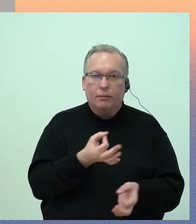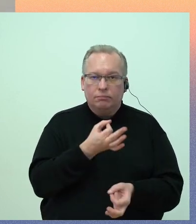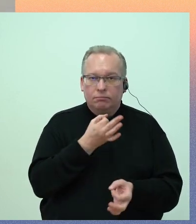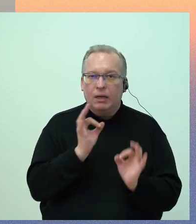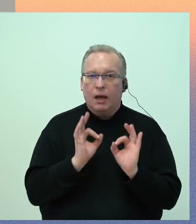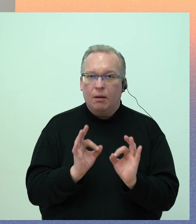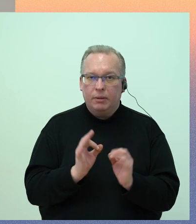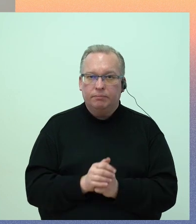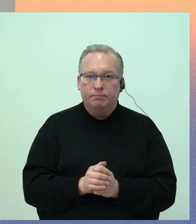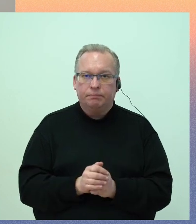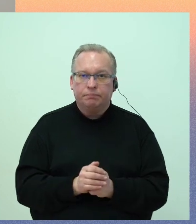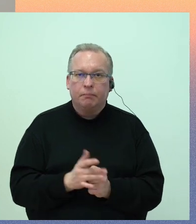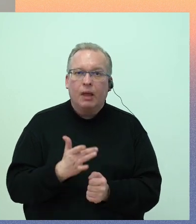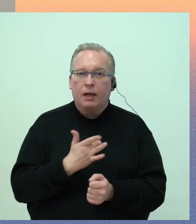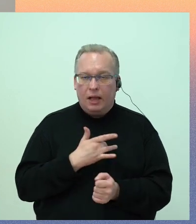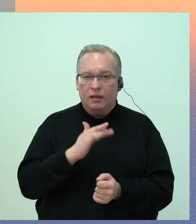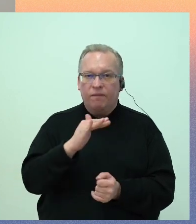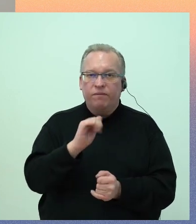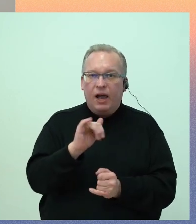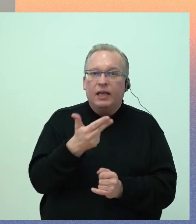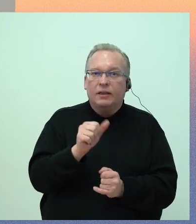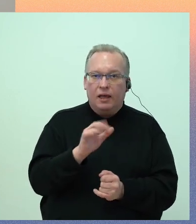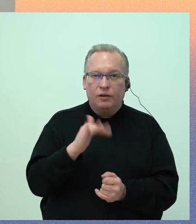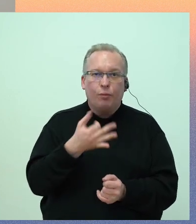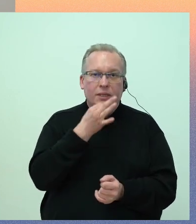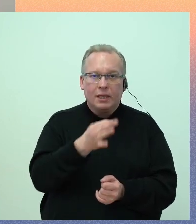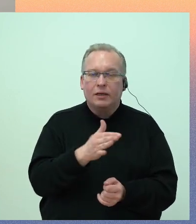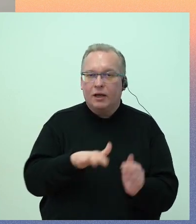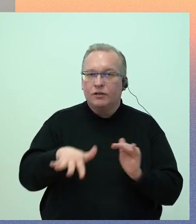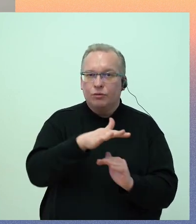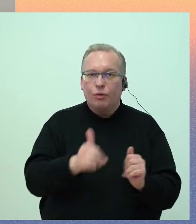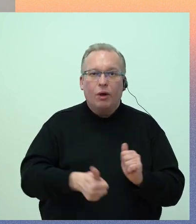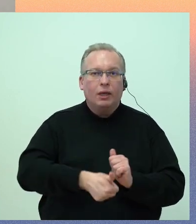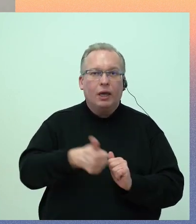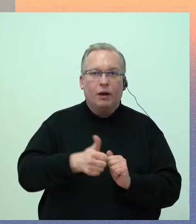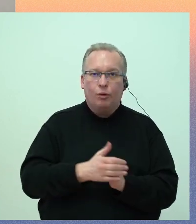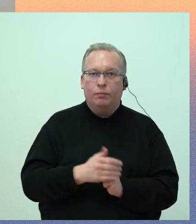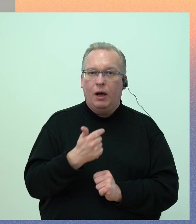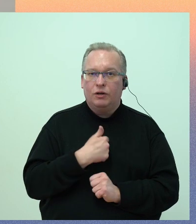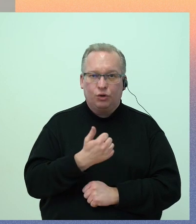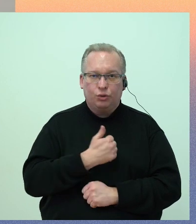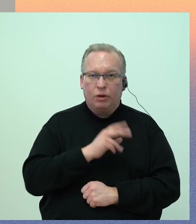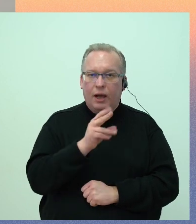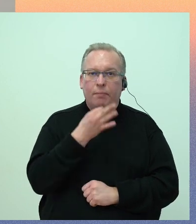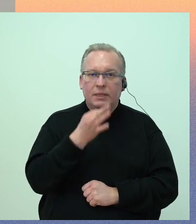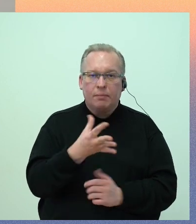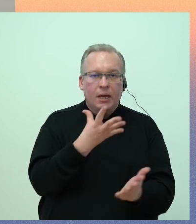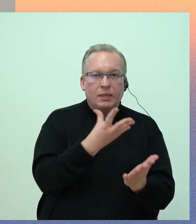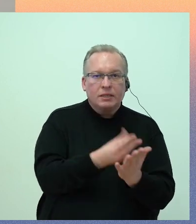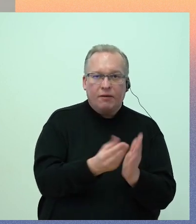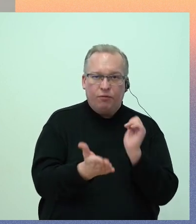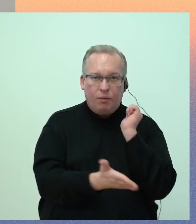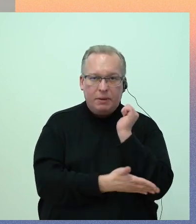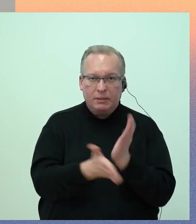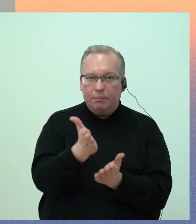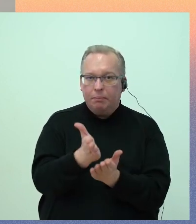Galbūt Faina pasakys, kad situacija jau geresnė. tai bent jau aš turiu tai ką pasakyti iš savo